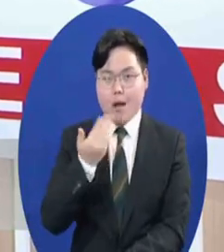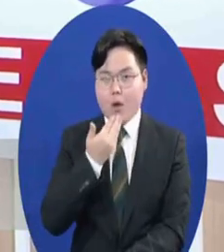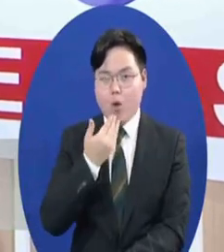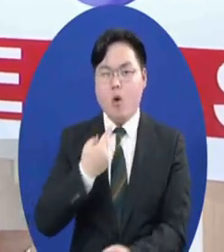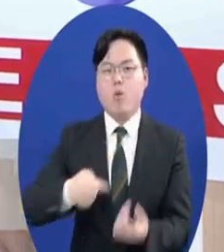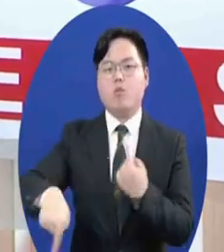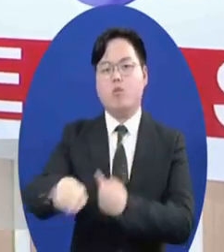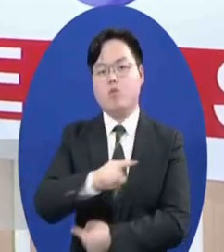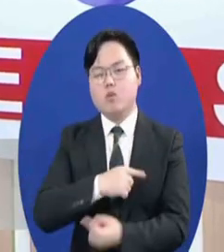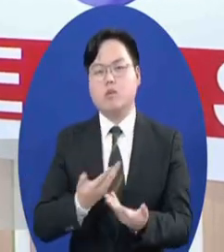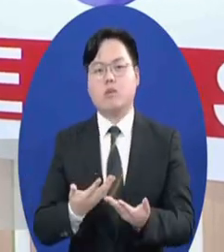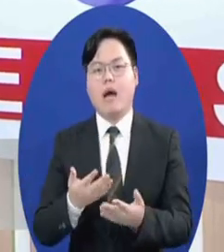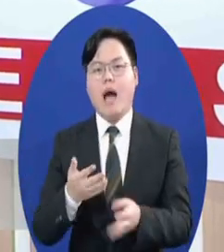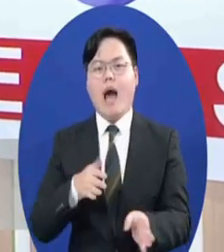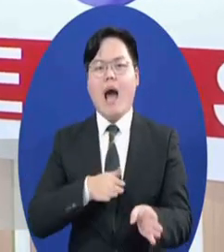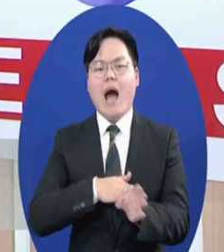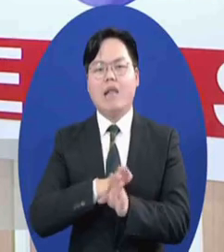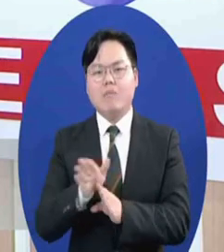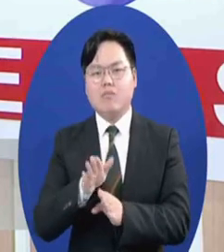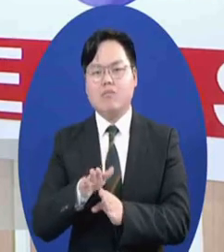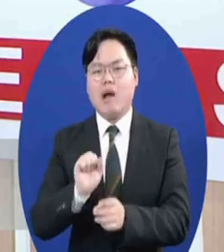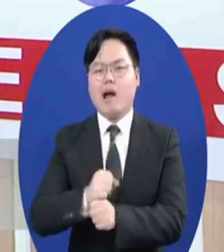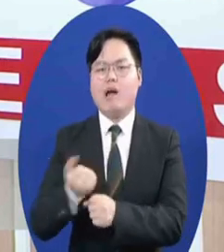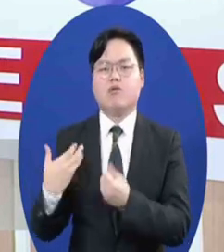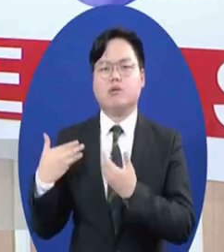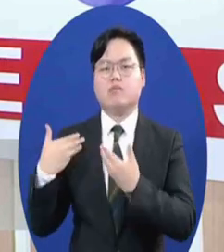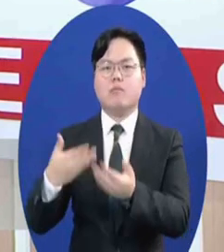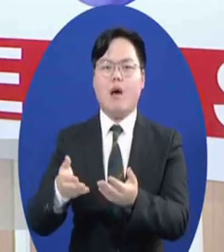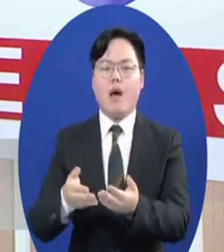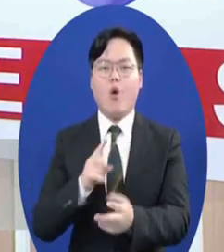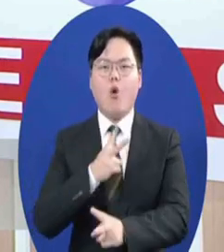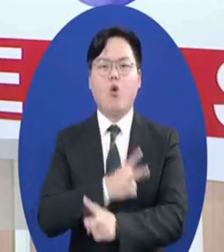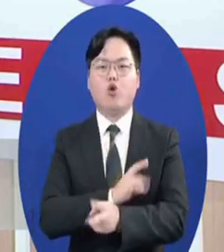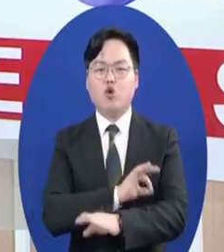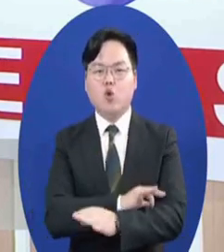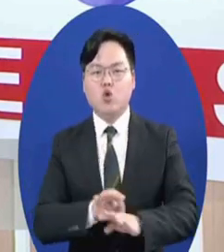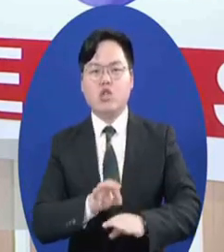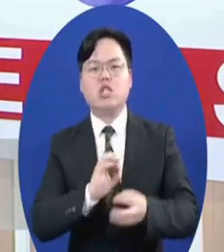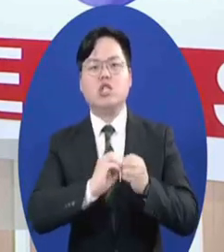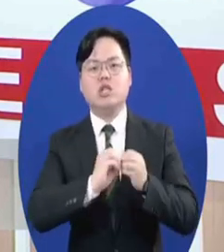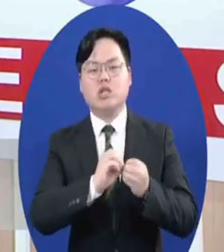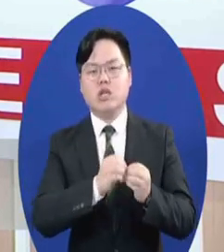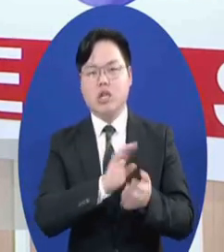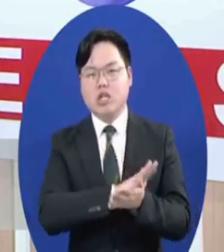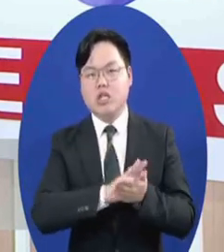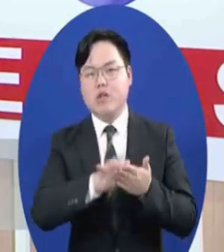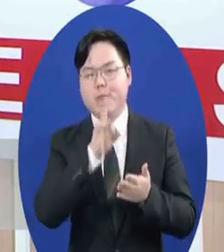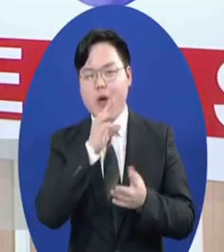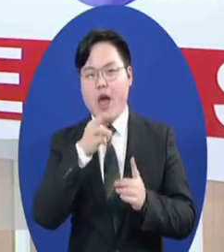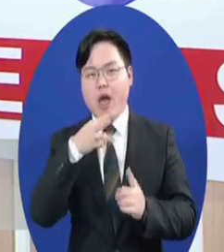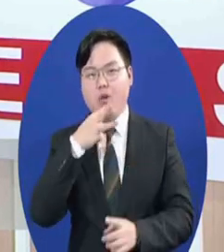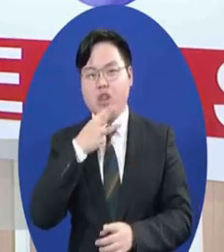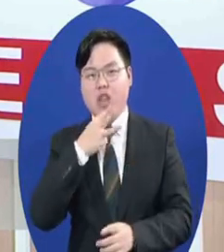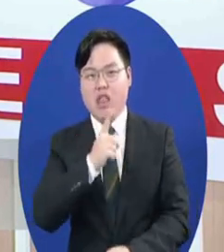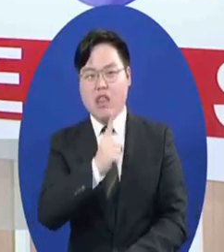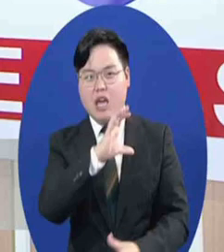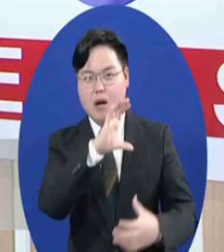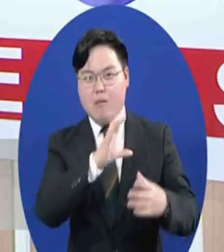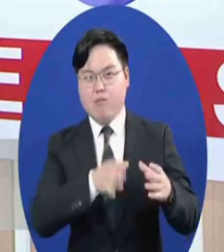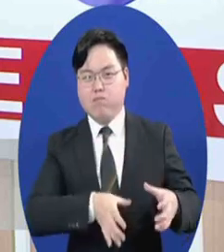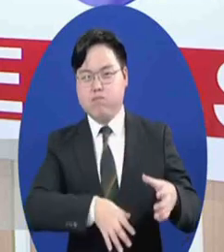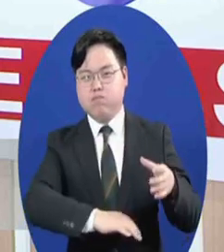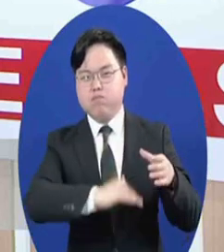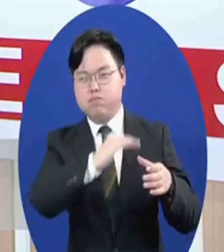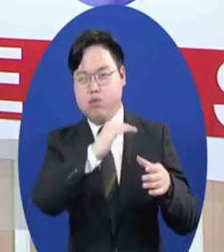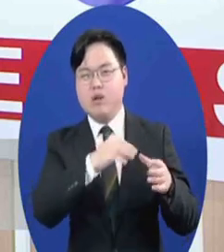байвал буцаагаад эргээгээд тэр яг тэр албан тушаалтан дээр нь хариуцлах тооцоохоор одоо энэ хуулийн төсөлд орж байгаа. Нэгэсэн тод мэдээллийн нэгдсэн санаа болно. За